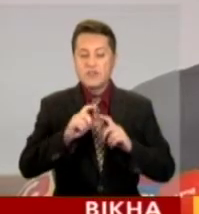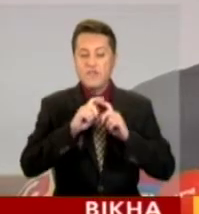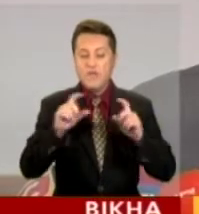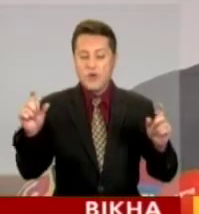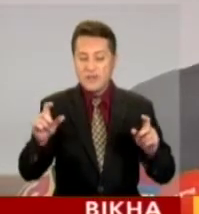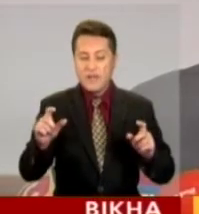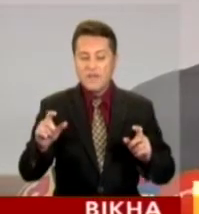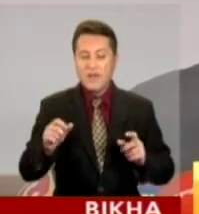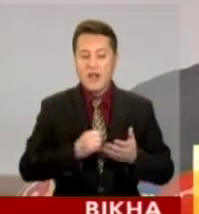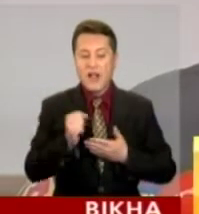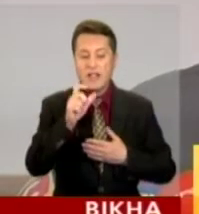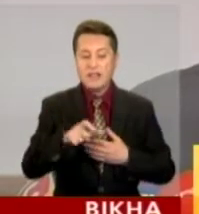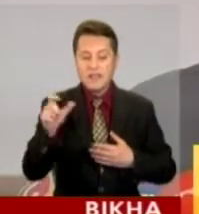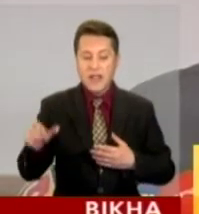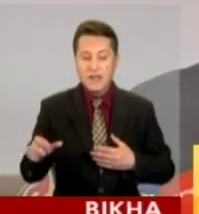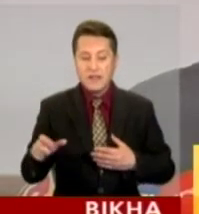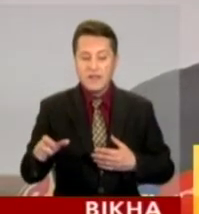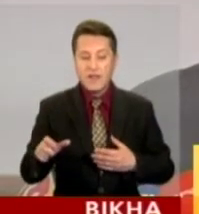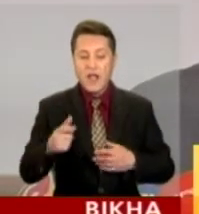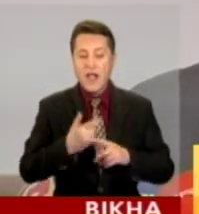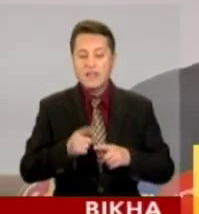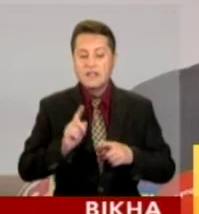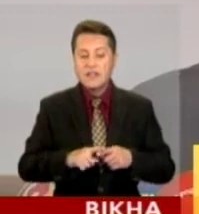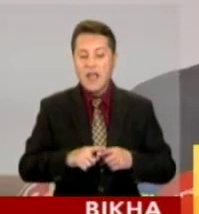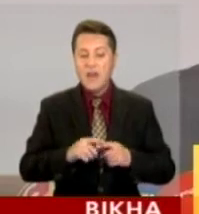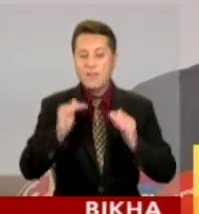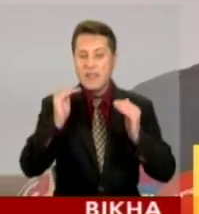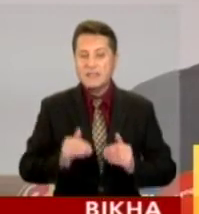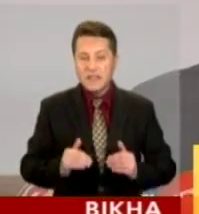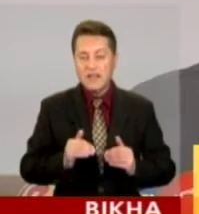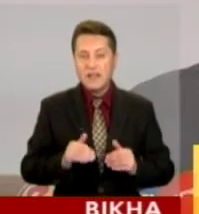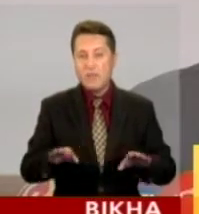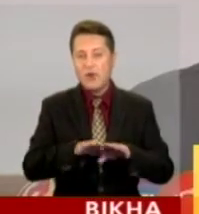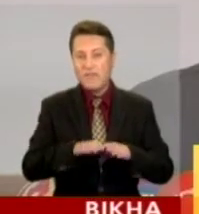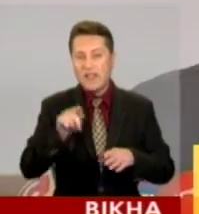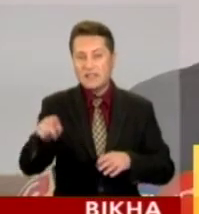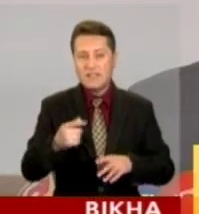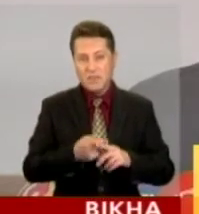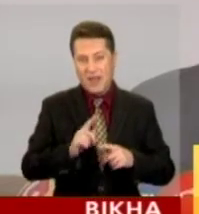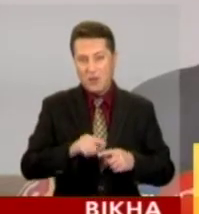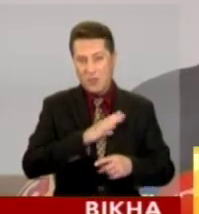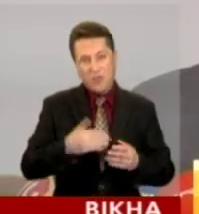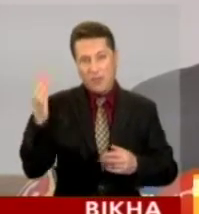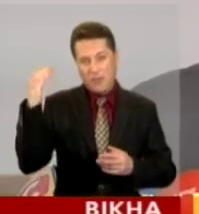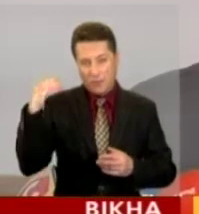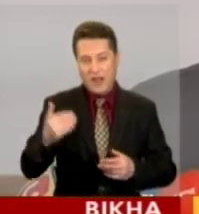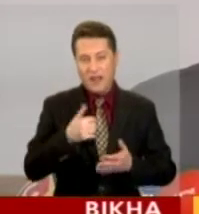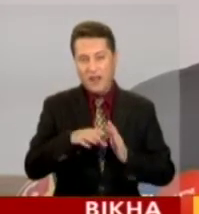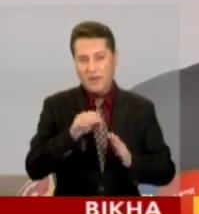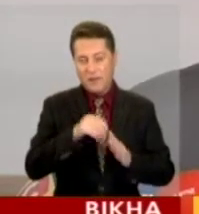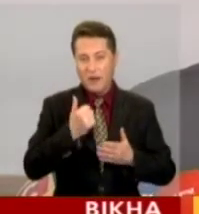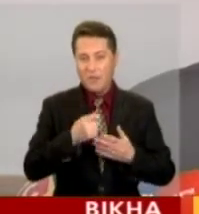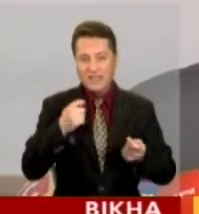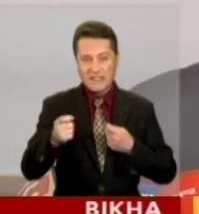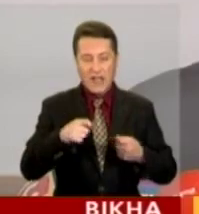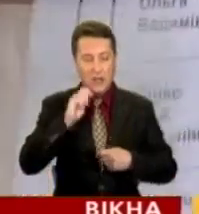України є незрівнянь незрівнянно більш низькими порівнянні з тими якими були на попередніх і виборах Президента України і